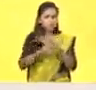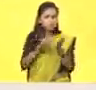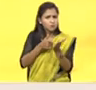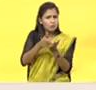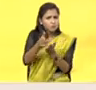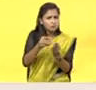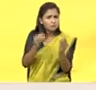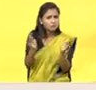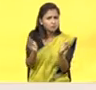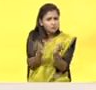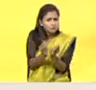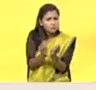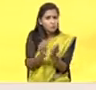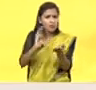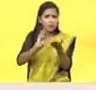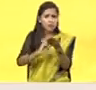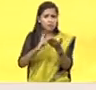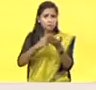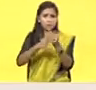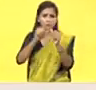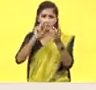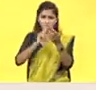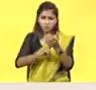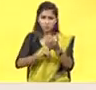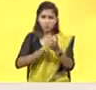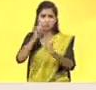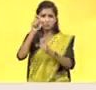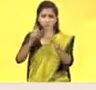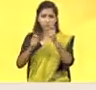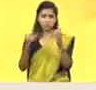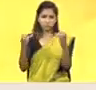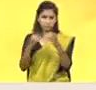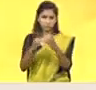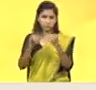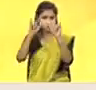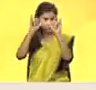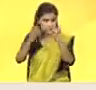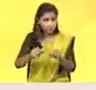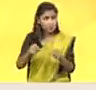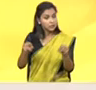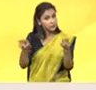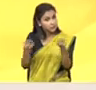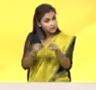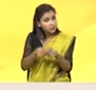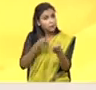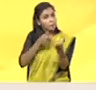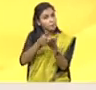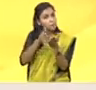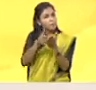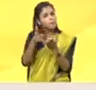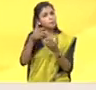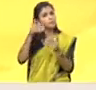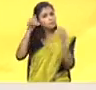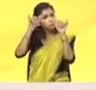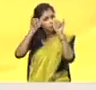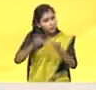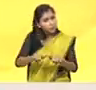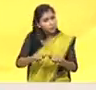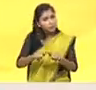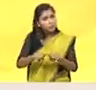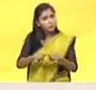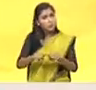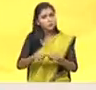में मोरान समुदाय के लोग रहते हैं और इसी गांव में रहते हैं